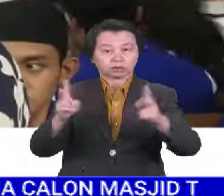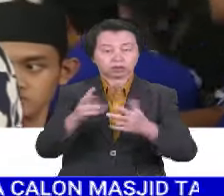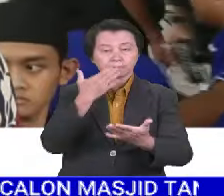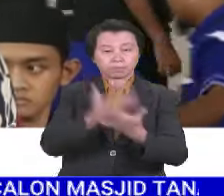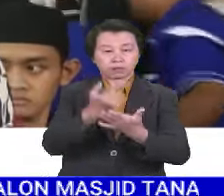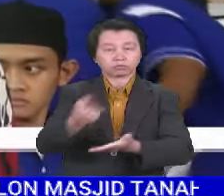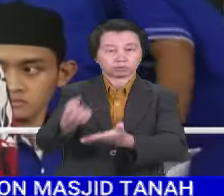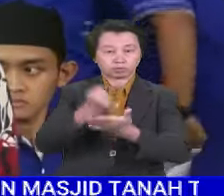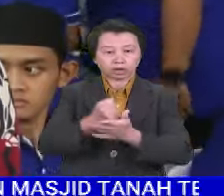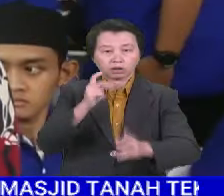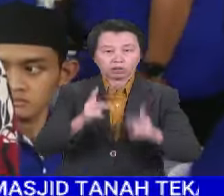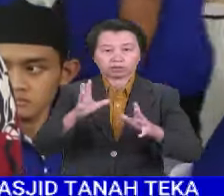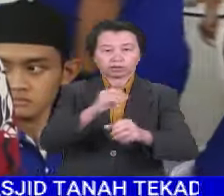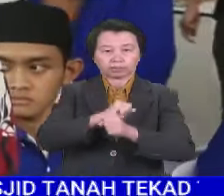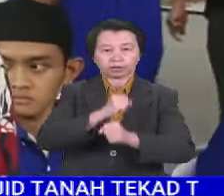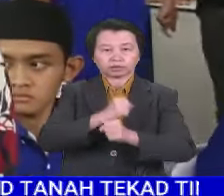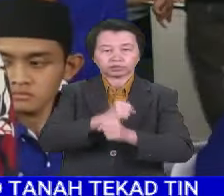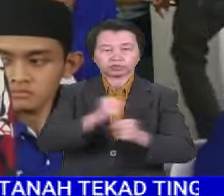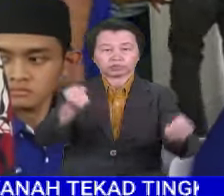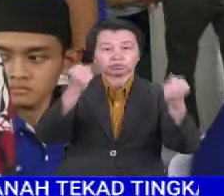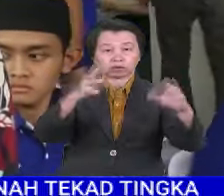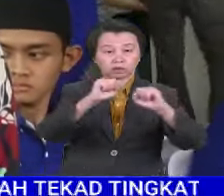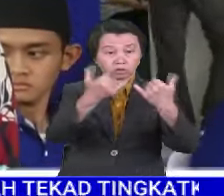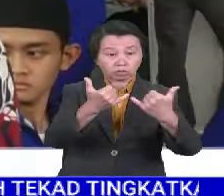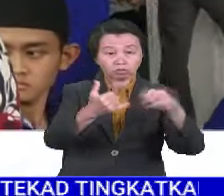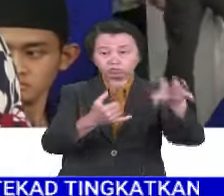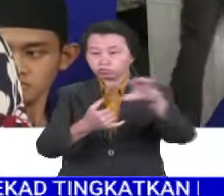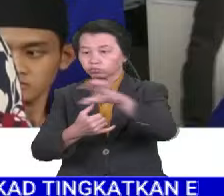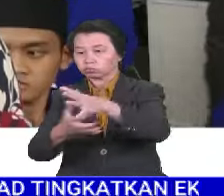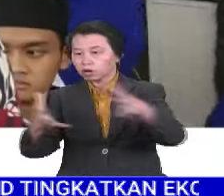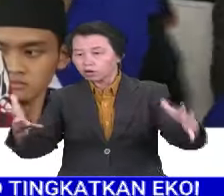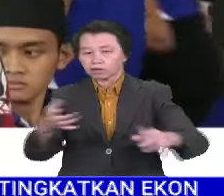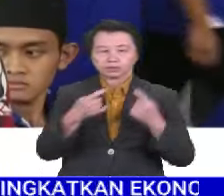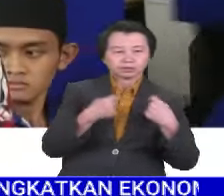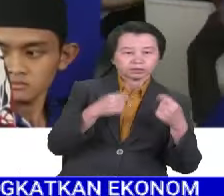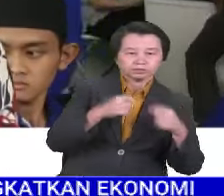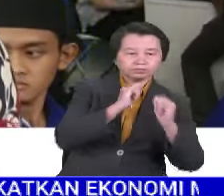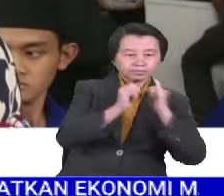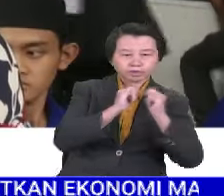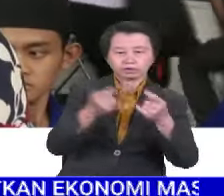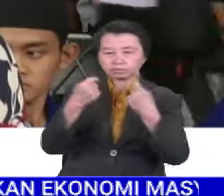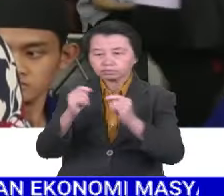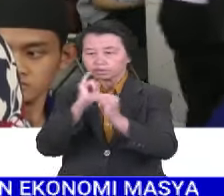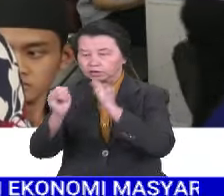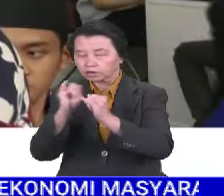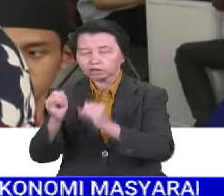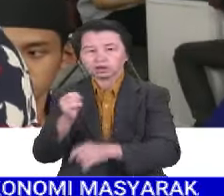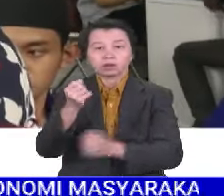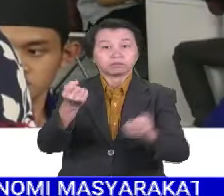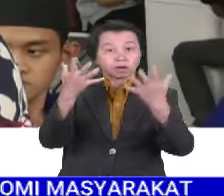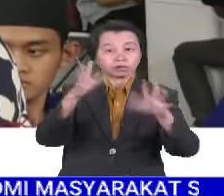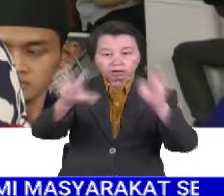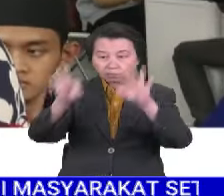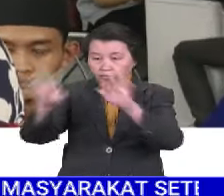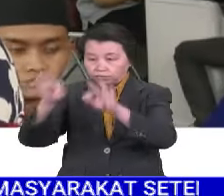untuk dapatkan kerja sebab ada banyak company. Jadi kita boleh nak cuba nak interview, banyak pilihan